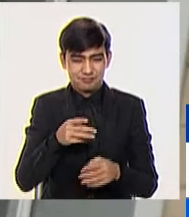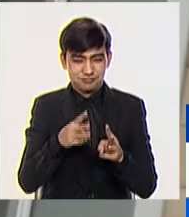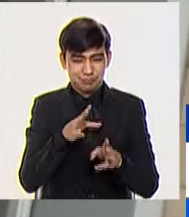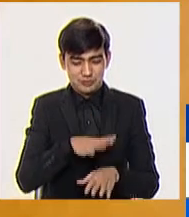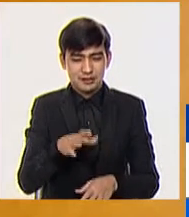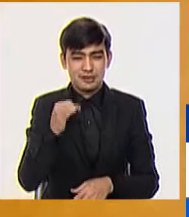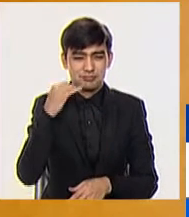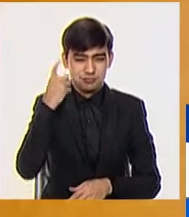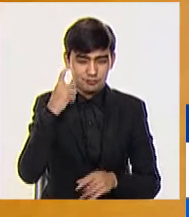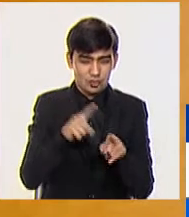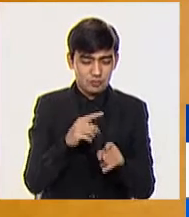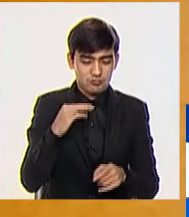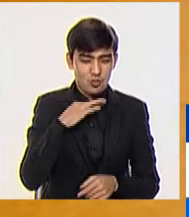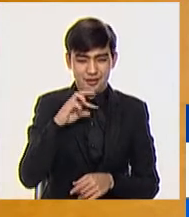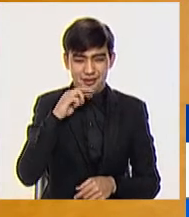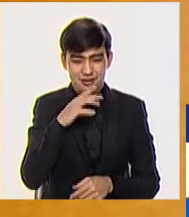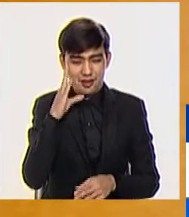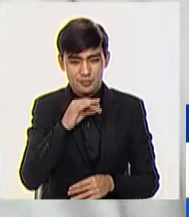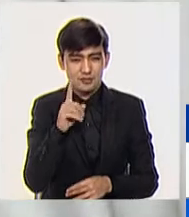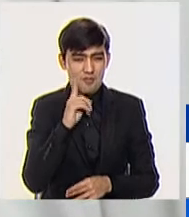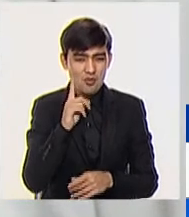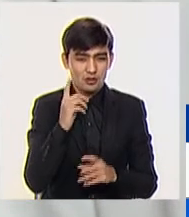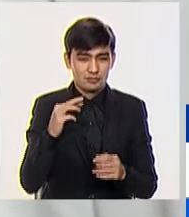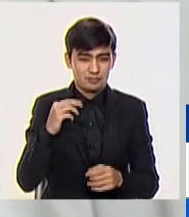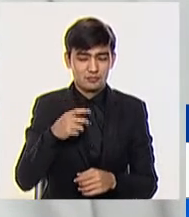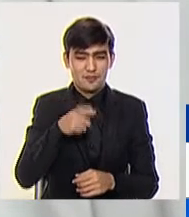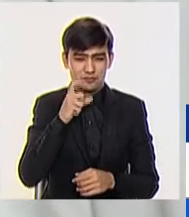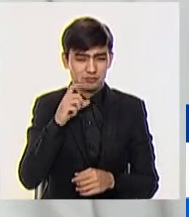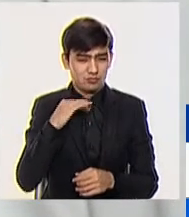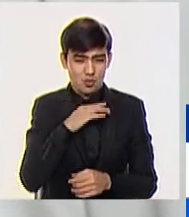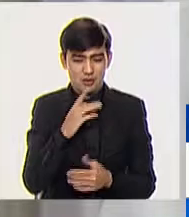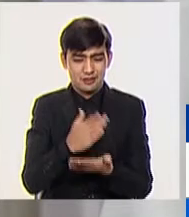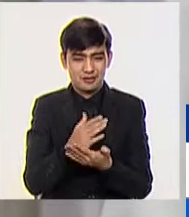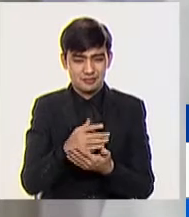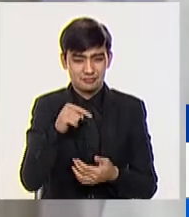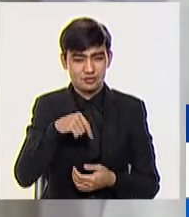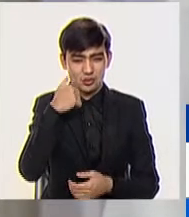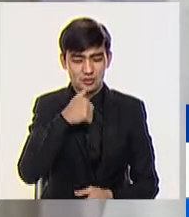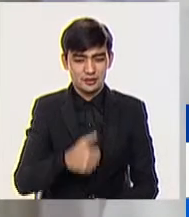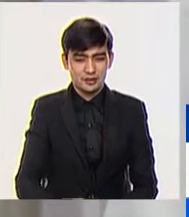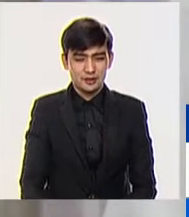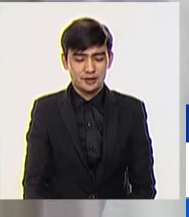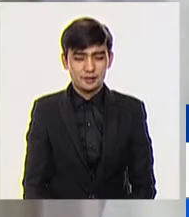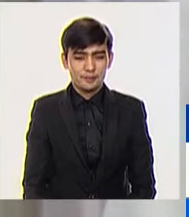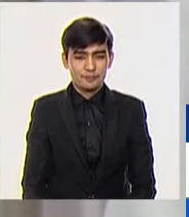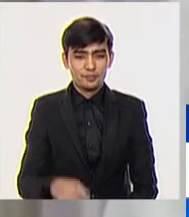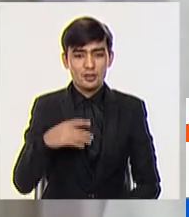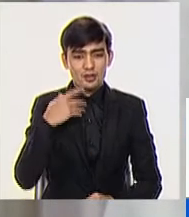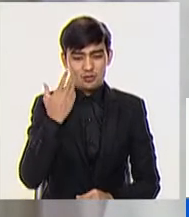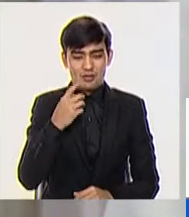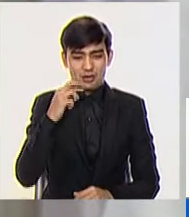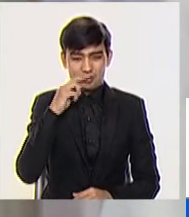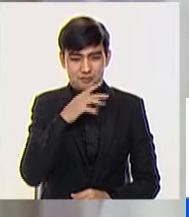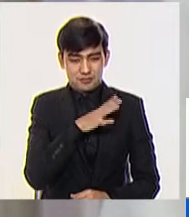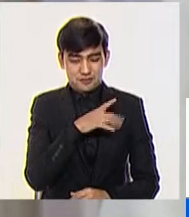көп уланады екен. Наркологтар соңғы кезде жастардың араққа әуес болып бара жатқанын алаңдаулы. Уланған кезде міндетті